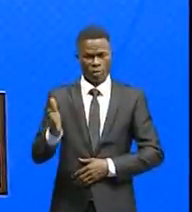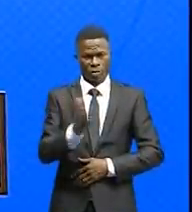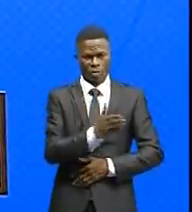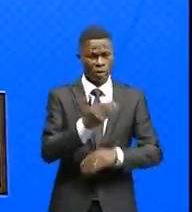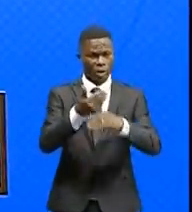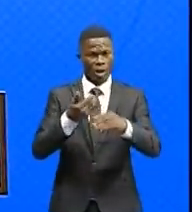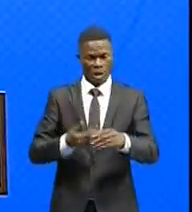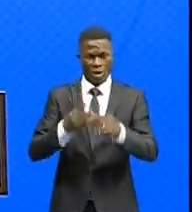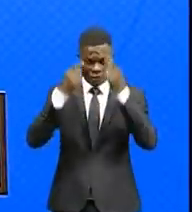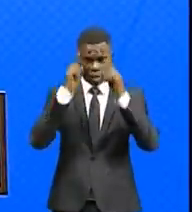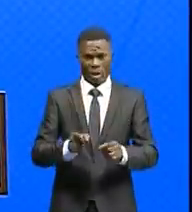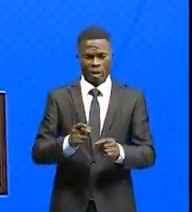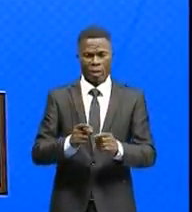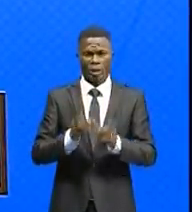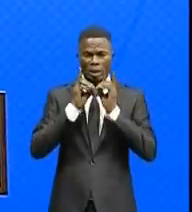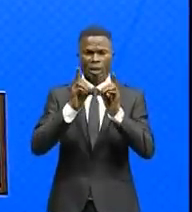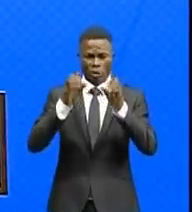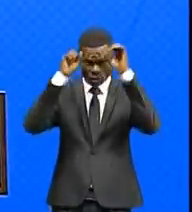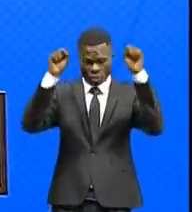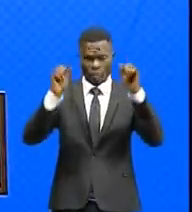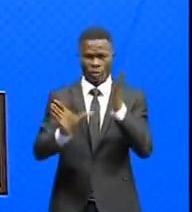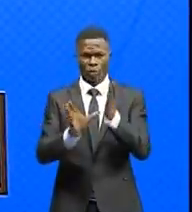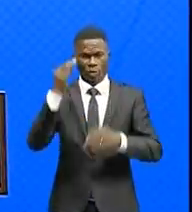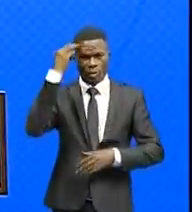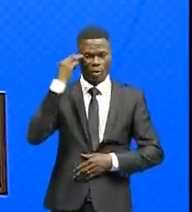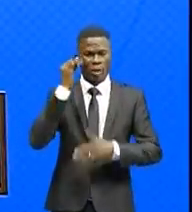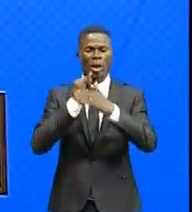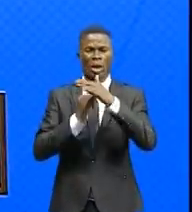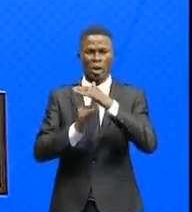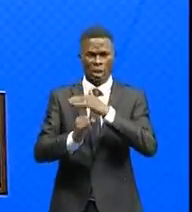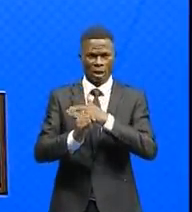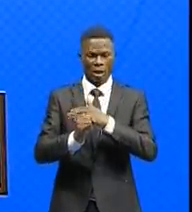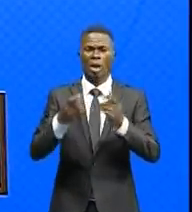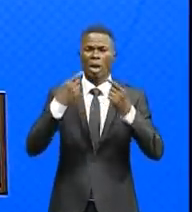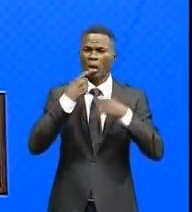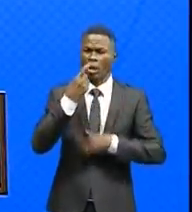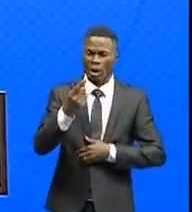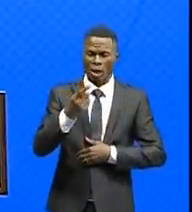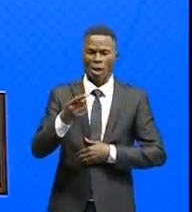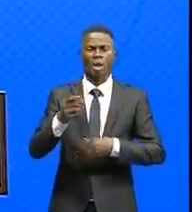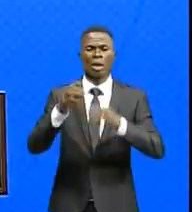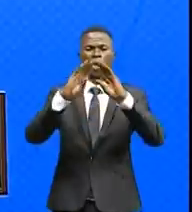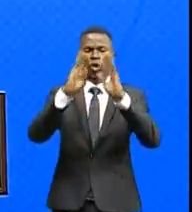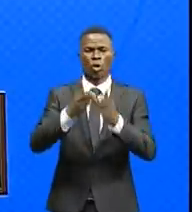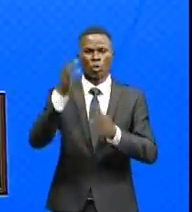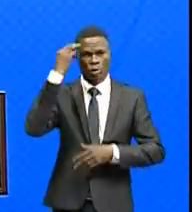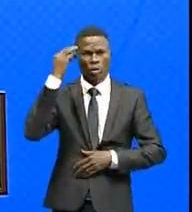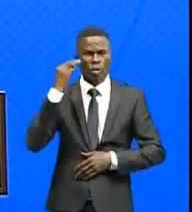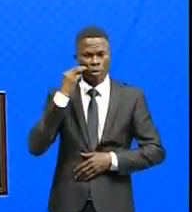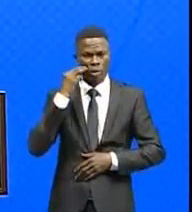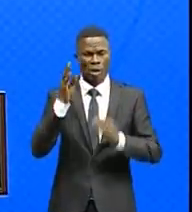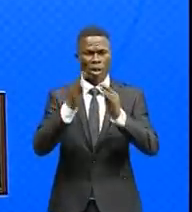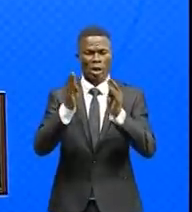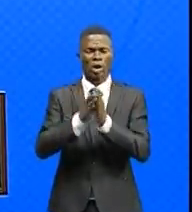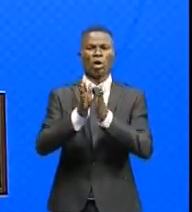Avant de conclure son intervention, le vice-ministre de l'Intérieur a informé le Conseil de la tenue de